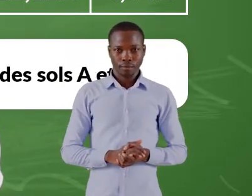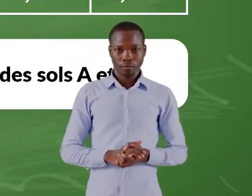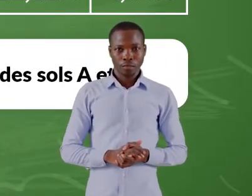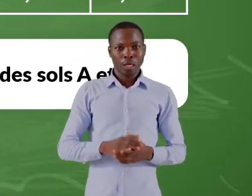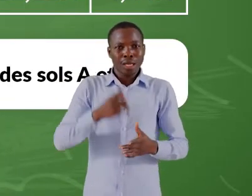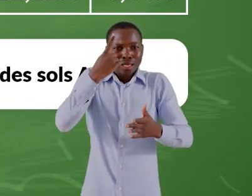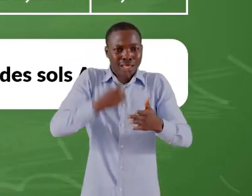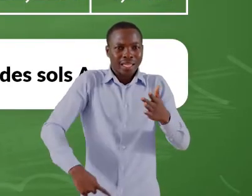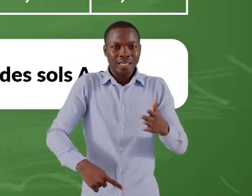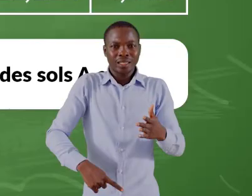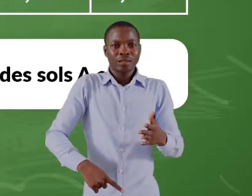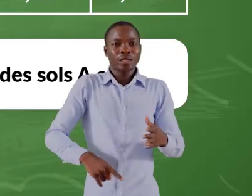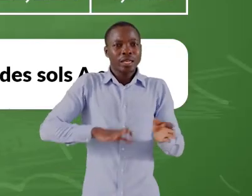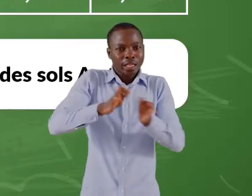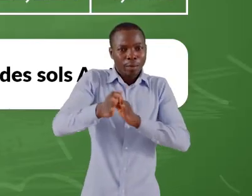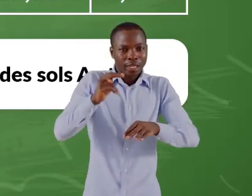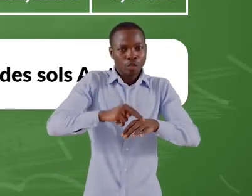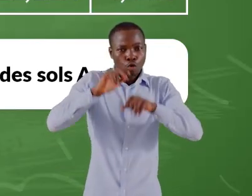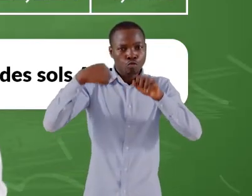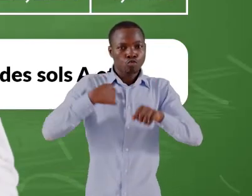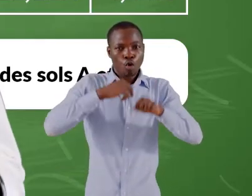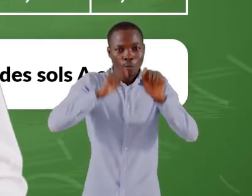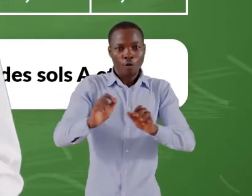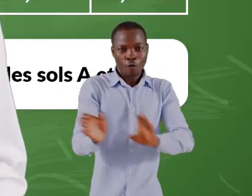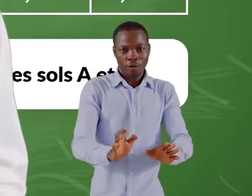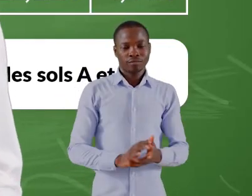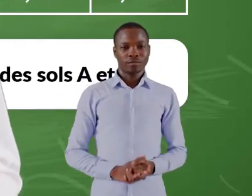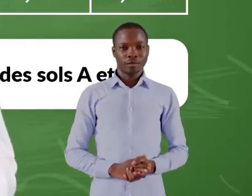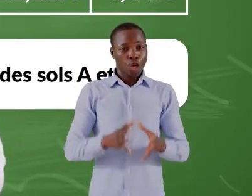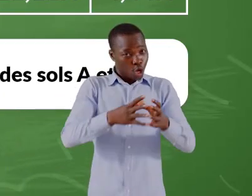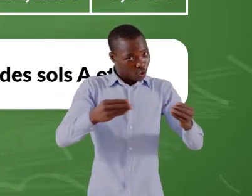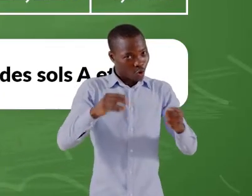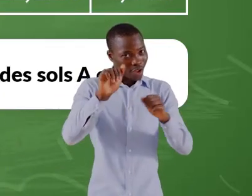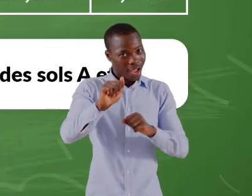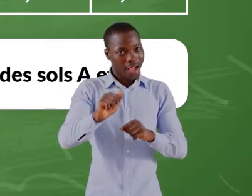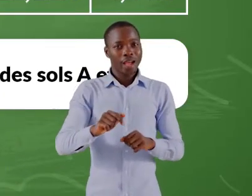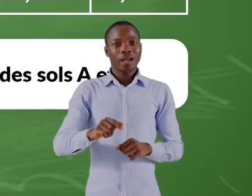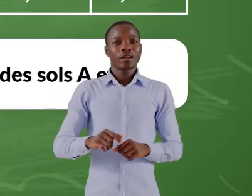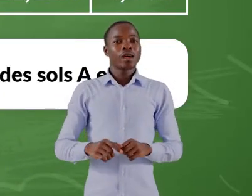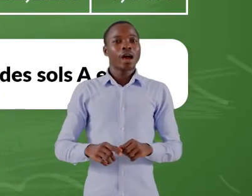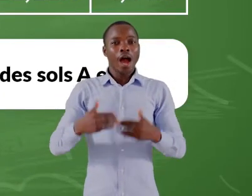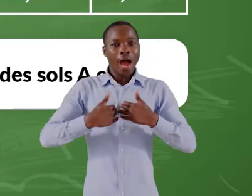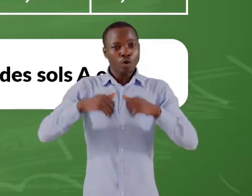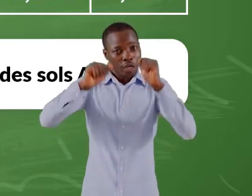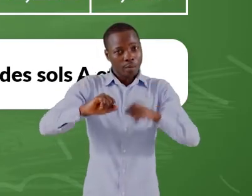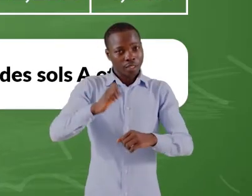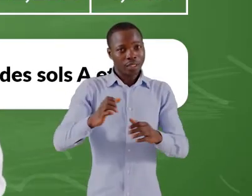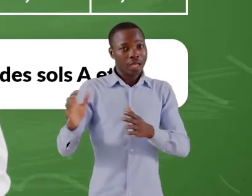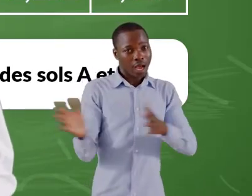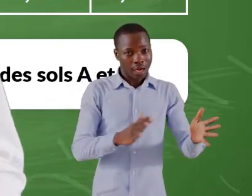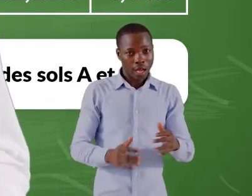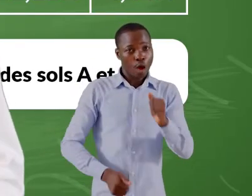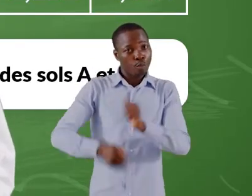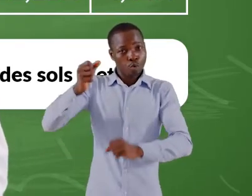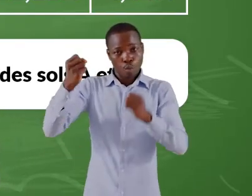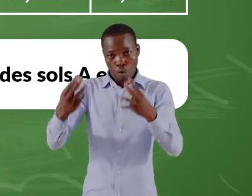Quelle interprétation peut-on en faire? Simplement, le sol A a une capacité en air plus élevée que celle du